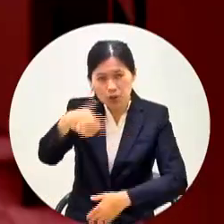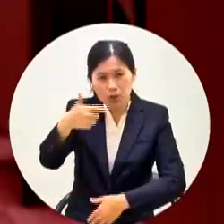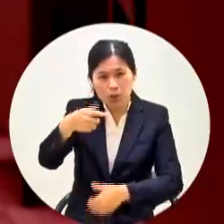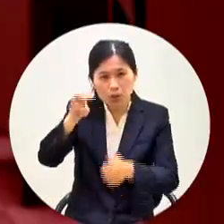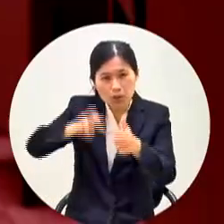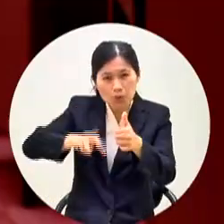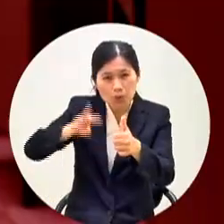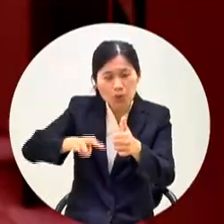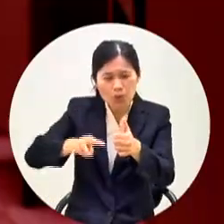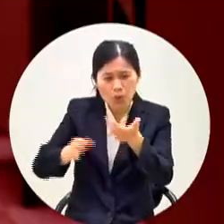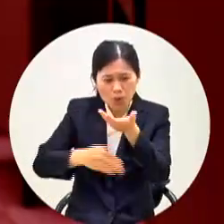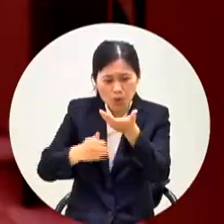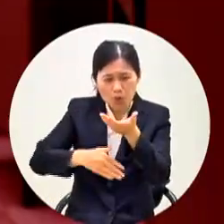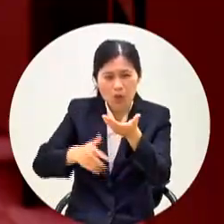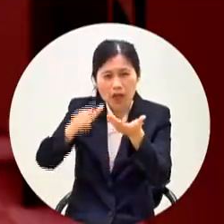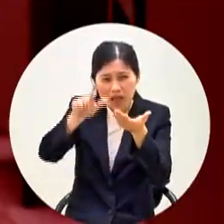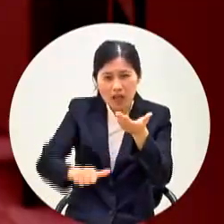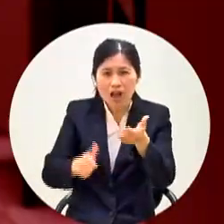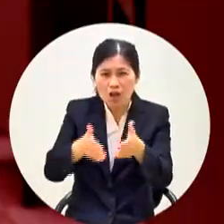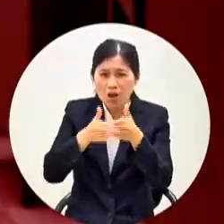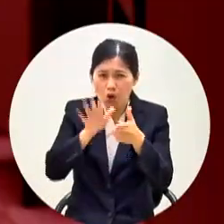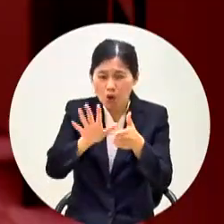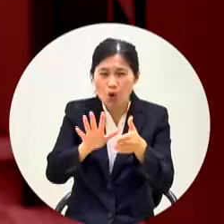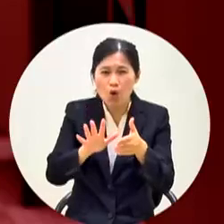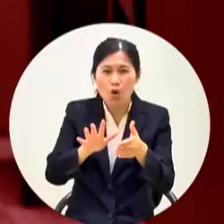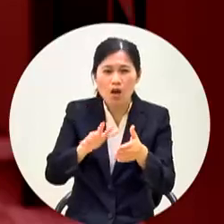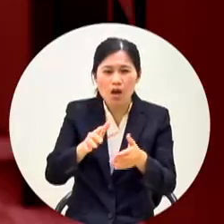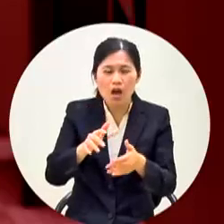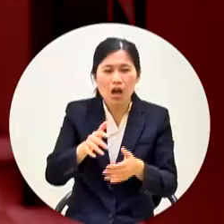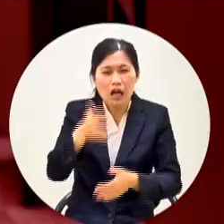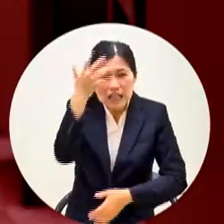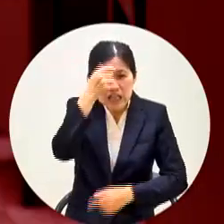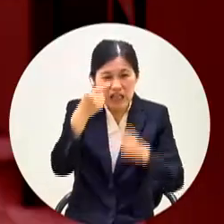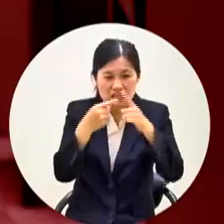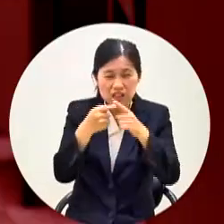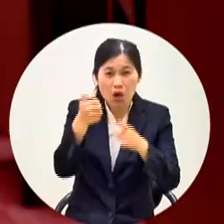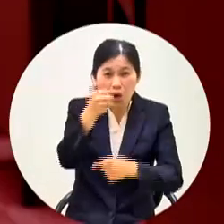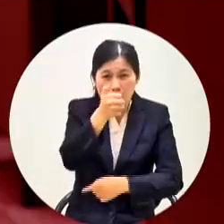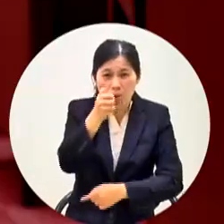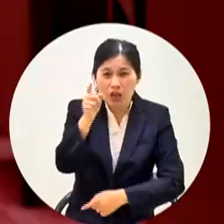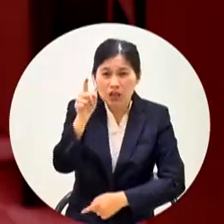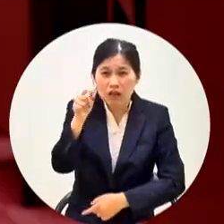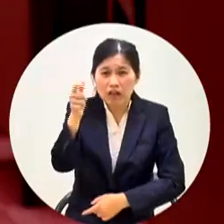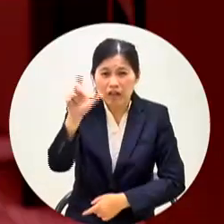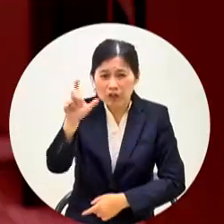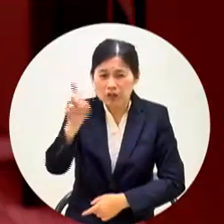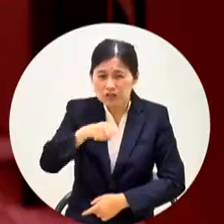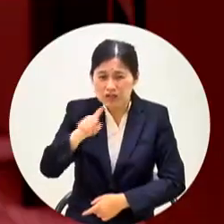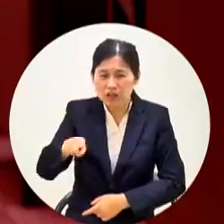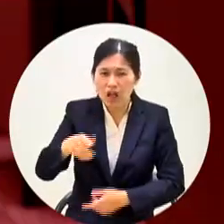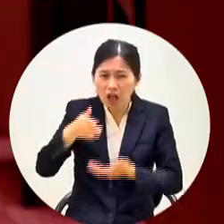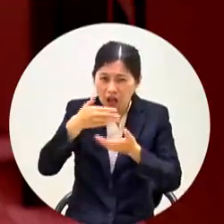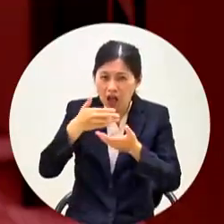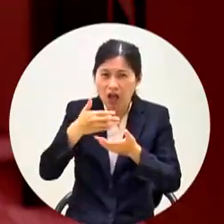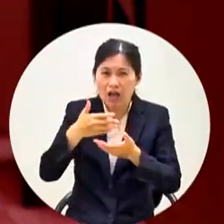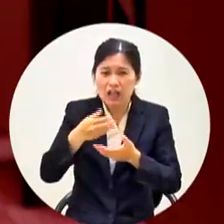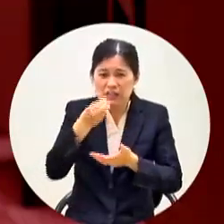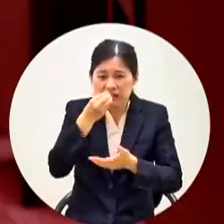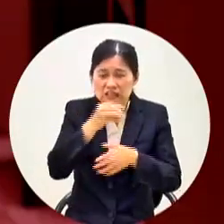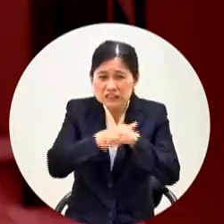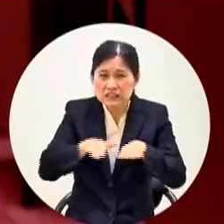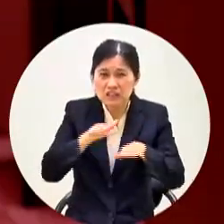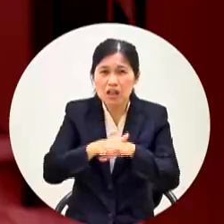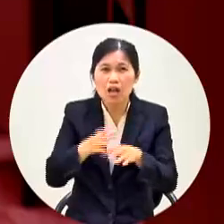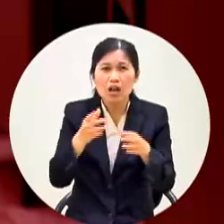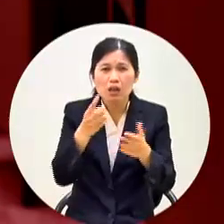厨师啊，老人家50-60个在吃饭，他的食安的问题呢，没有一个有厨